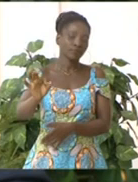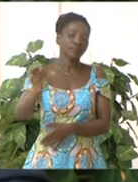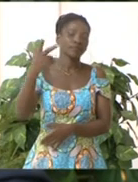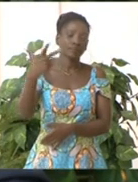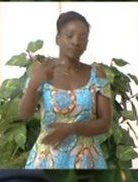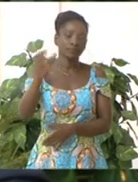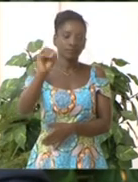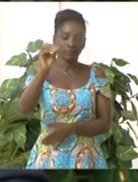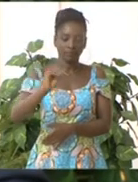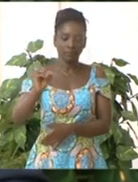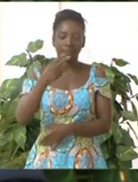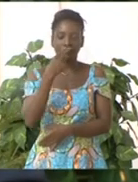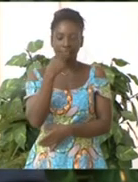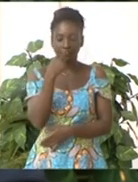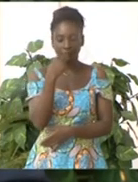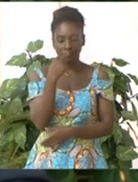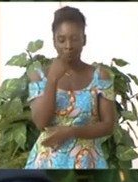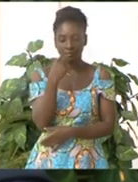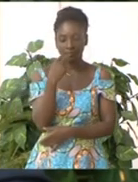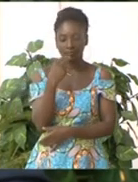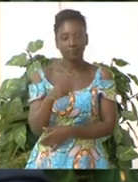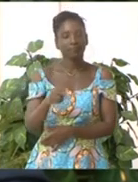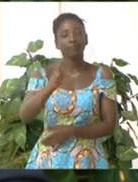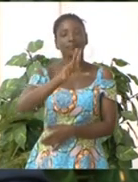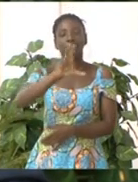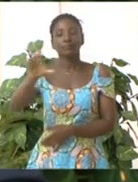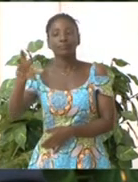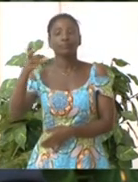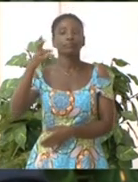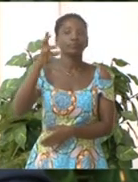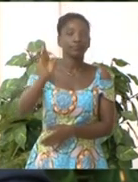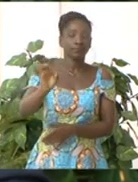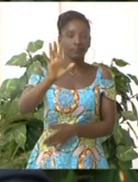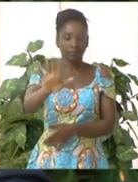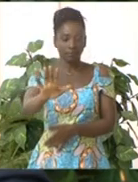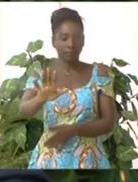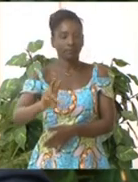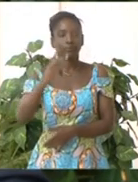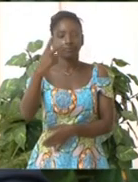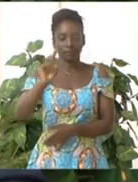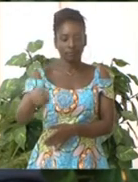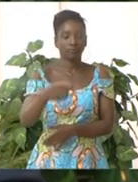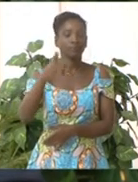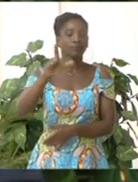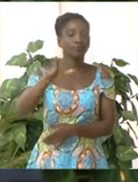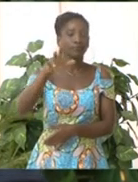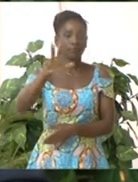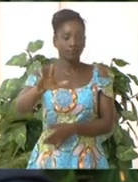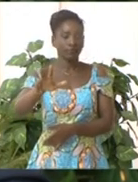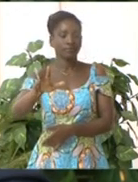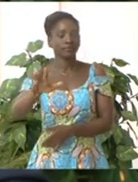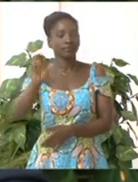bédié qu'on a aimé henri 385 voix soit 2,23 pour cent